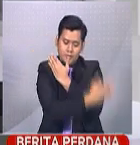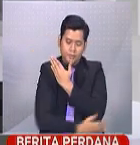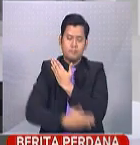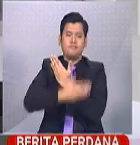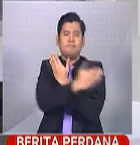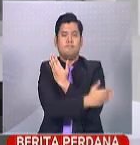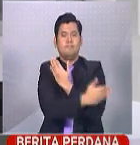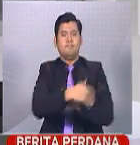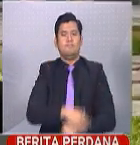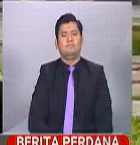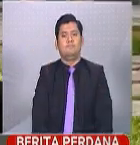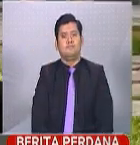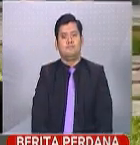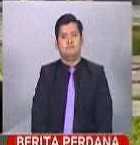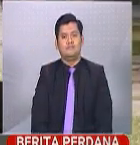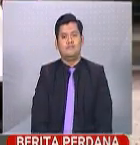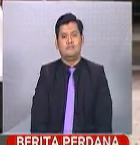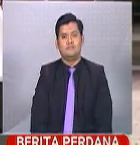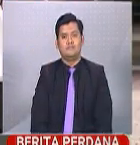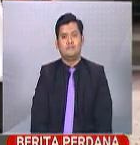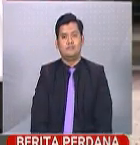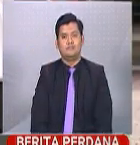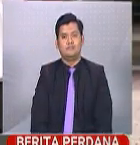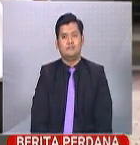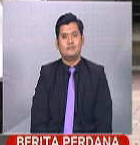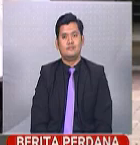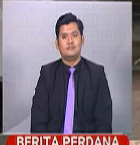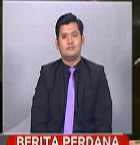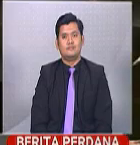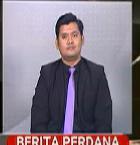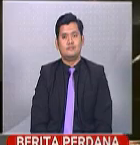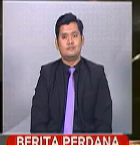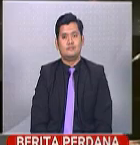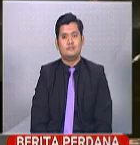paint di tunggu